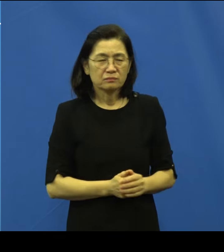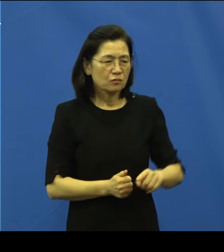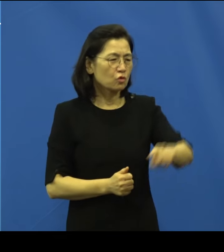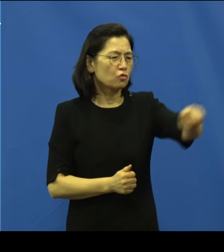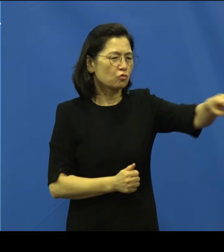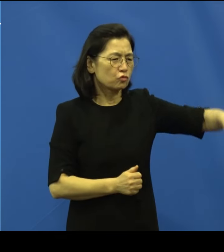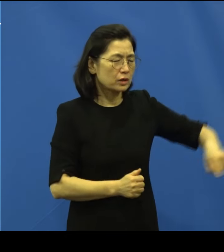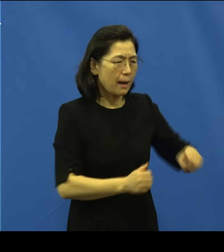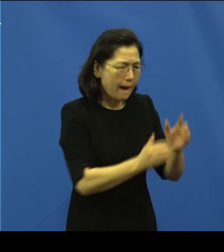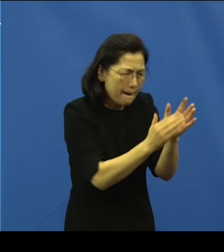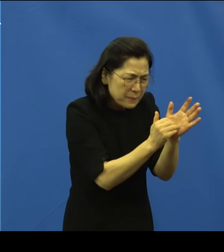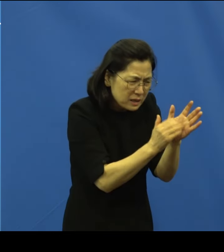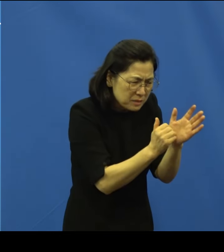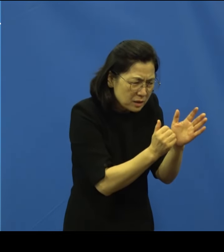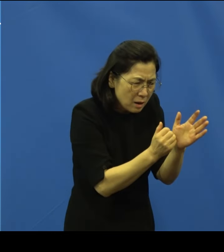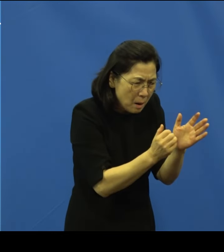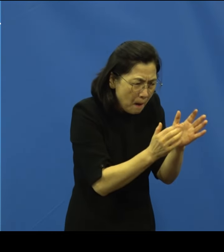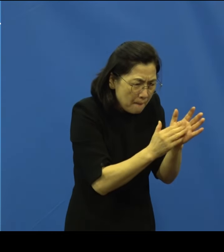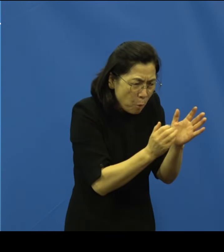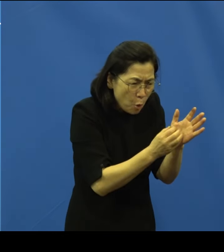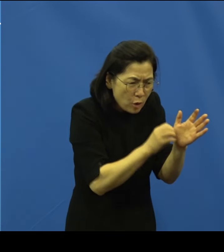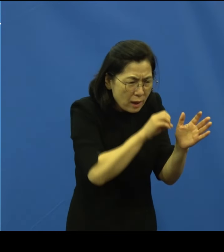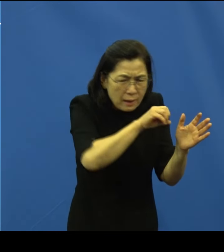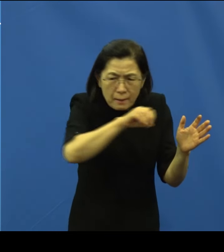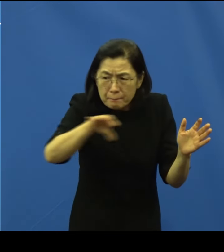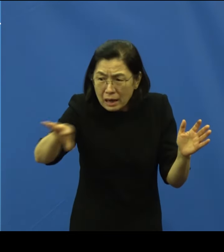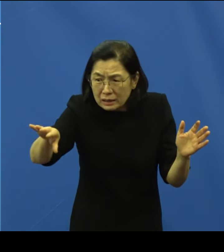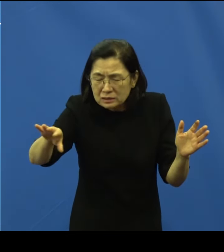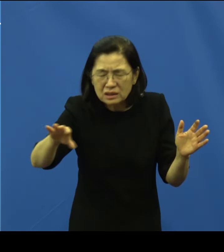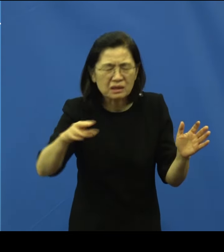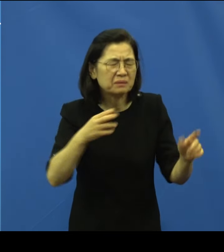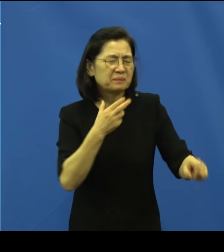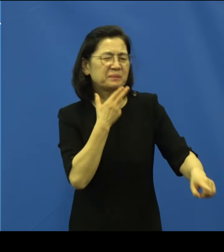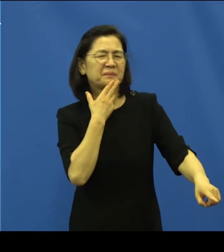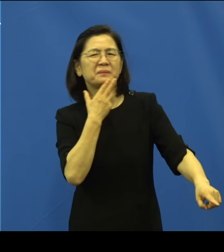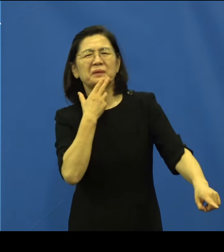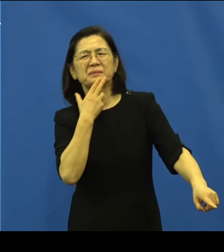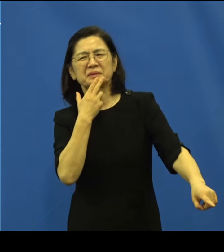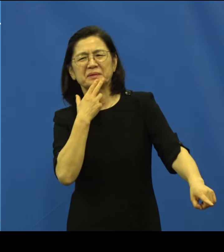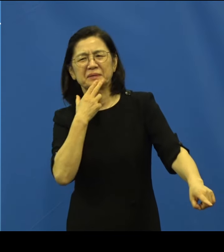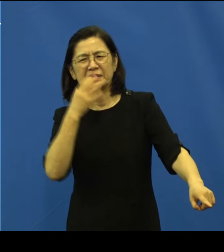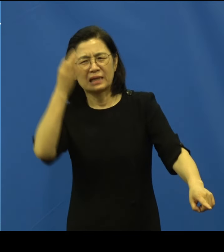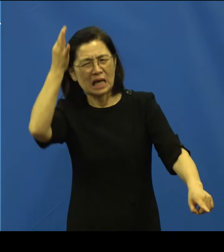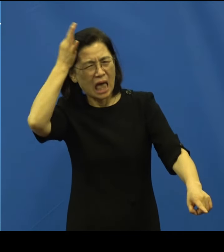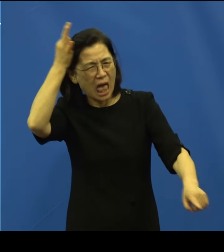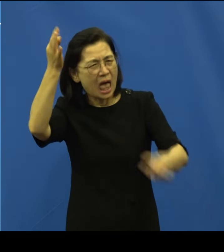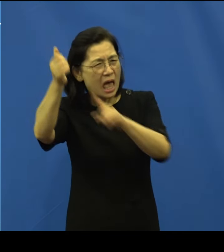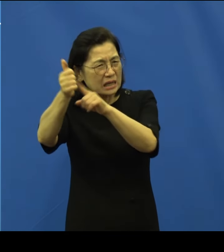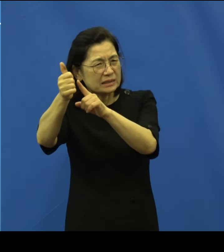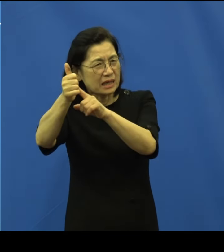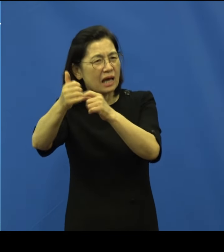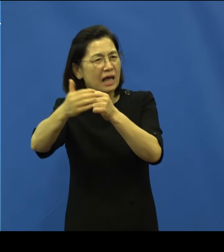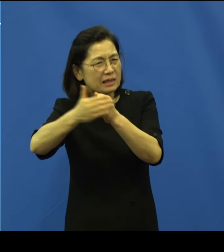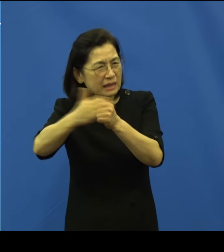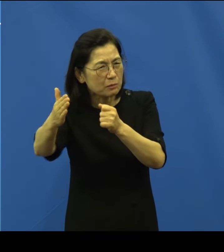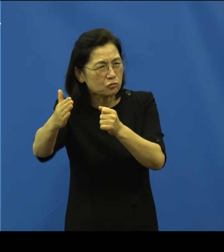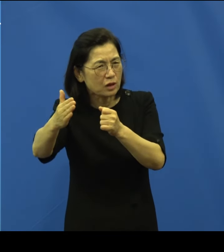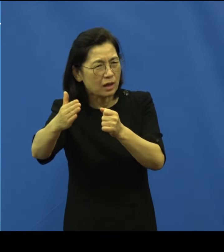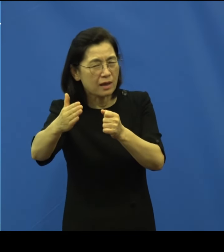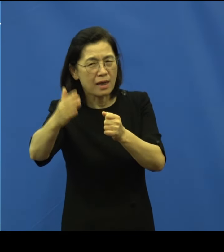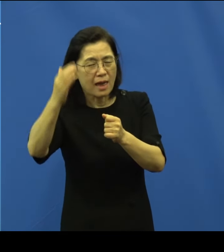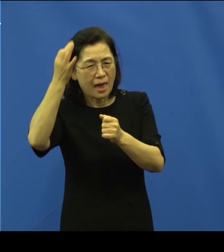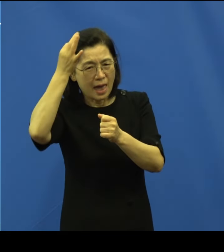게 아니고 이스라엘의 엘리사라는 선지자가 주범이라는 거예요. 그 선지자가